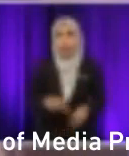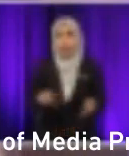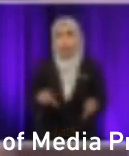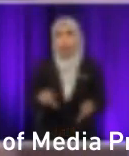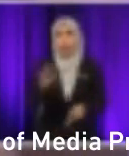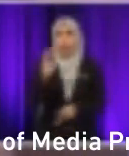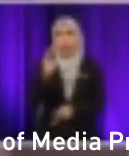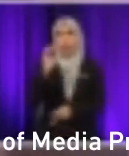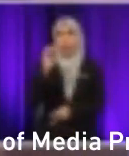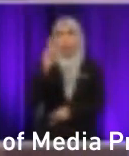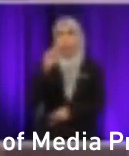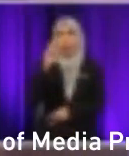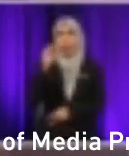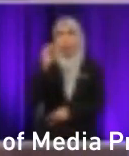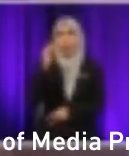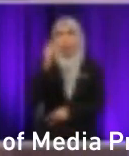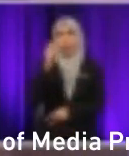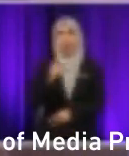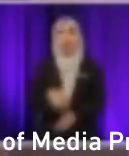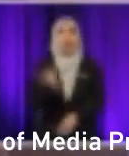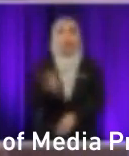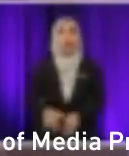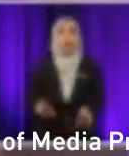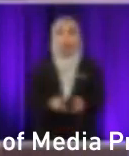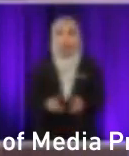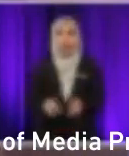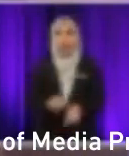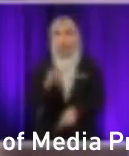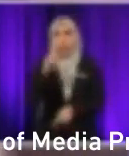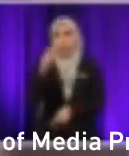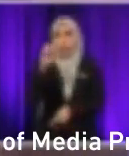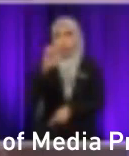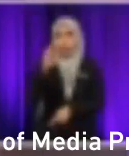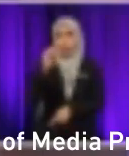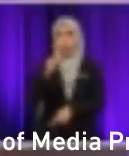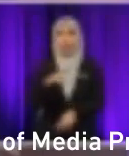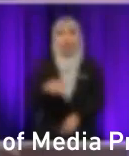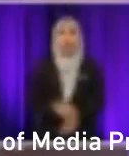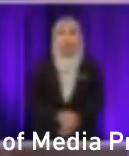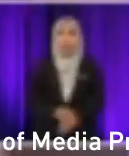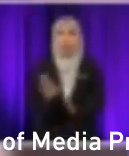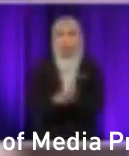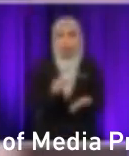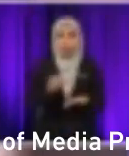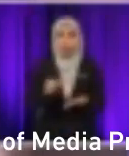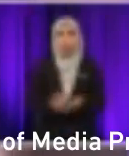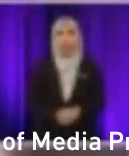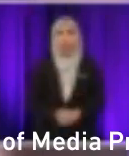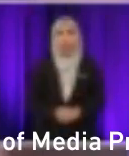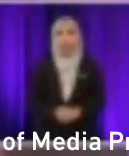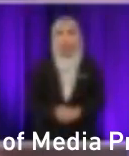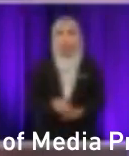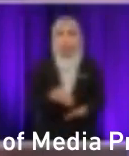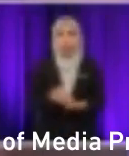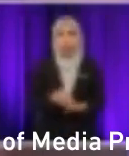menggunakan item bertulis, soalan instrumen bertulis yang mengandungi tiga bahagian, iaitu bahagian A, bahagian B dan